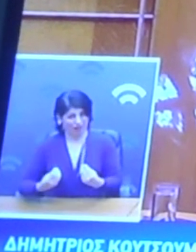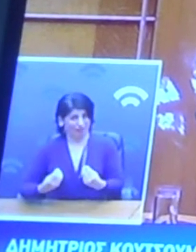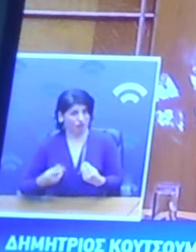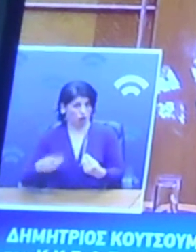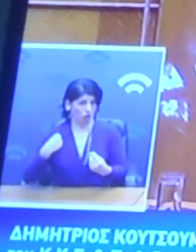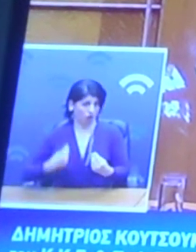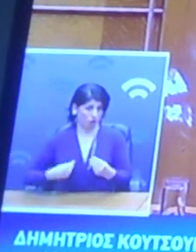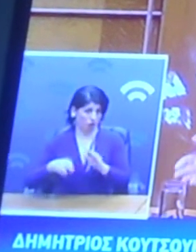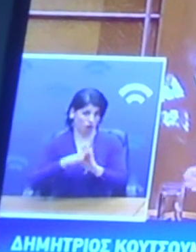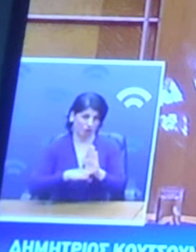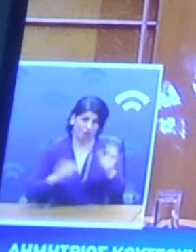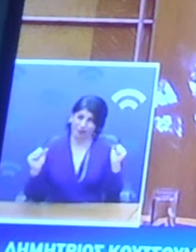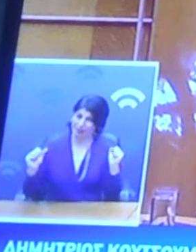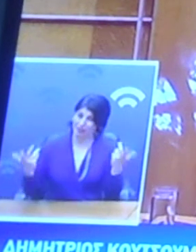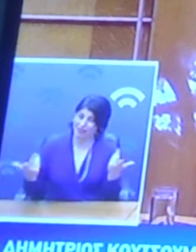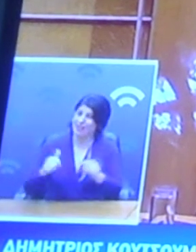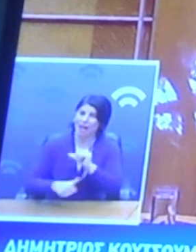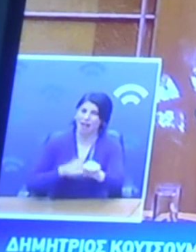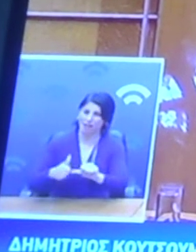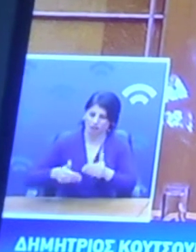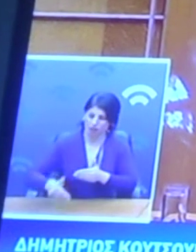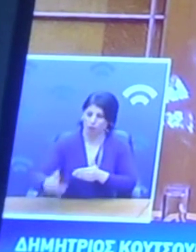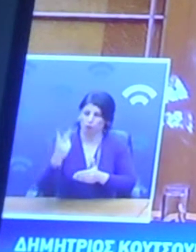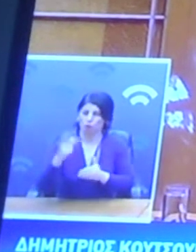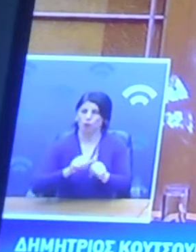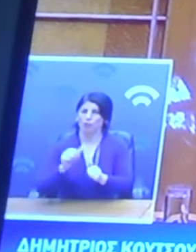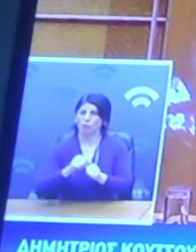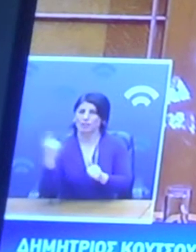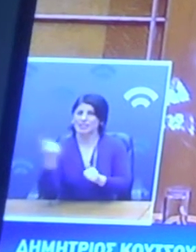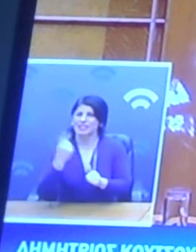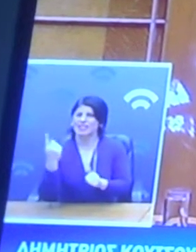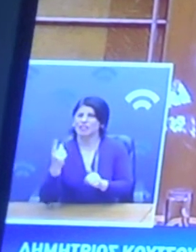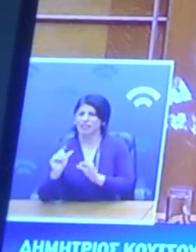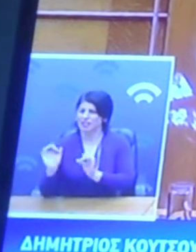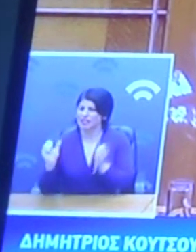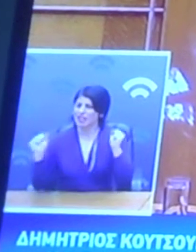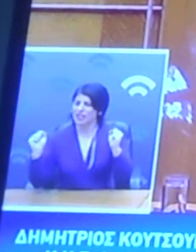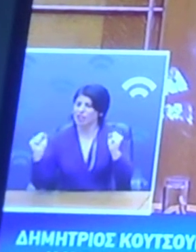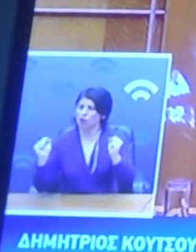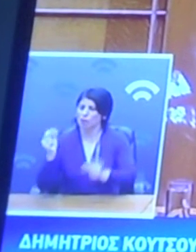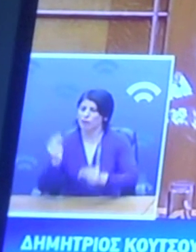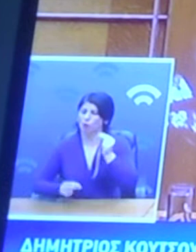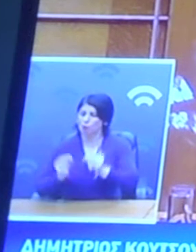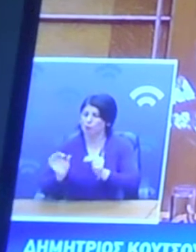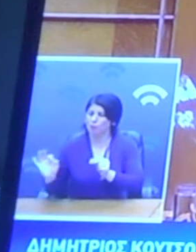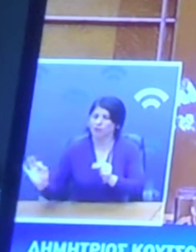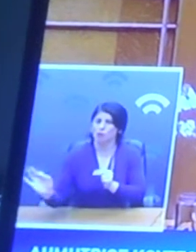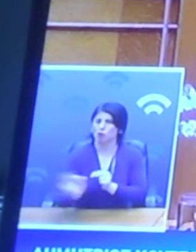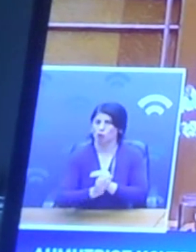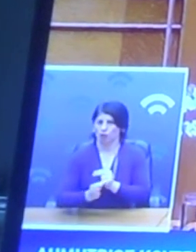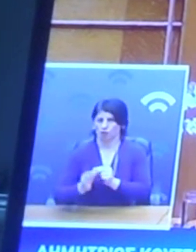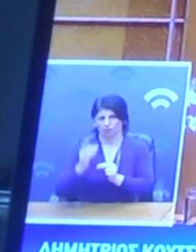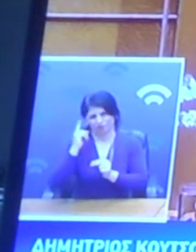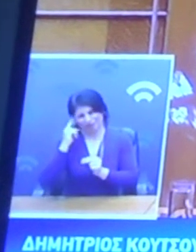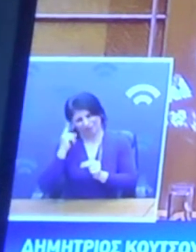μας λοιπόν τι άλλαξε μέσα στους δύο μήνες σε συνθήκες κορονοϊού. Φυσικά ξέρουμε πολύ καλά, ρητορικό είναι το